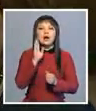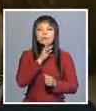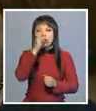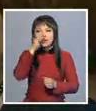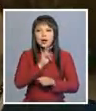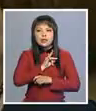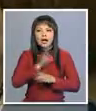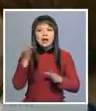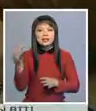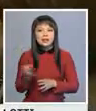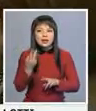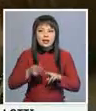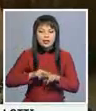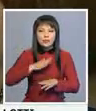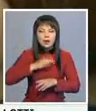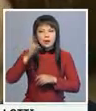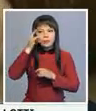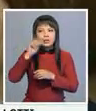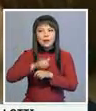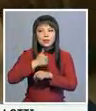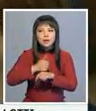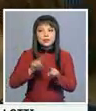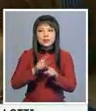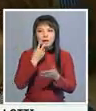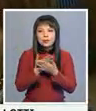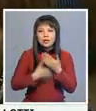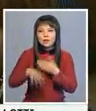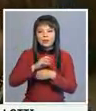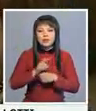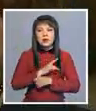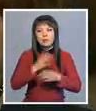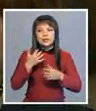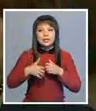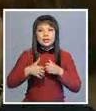ортақ мереке десе болады. Біздің білім басқармасына, қала тұрғындарына да бұл ортақ үлкен мереке.